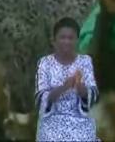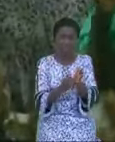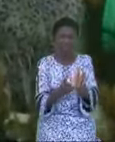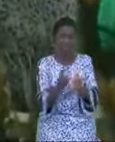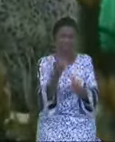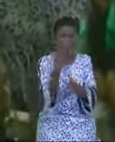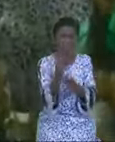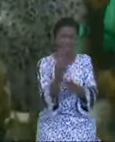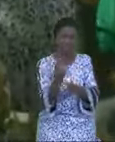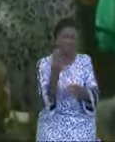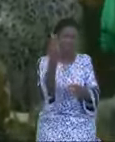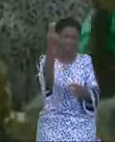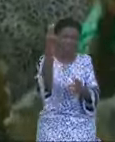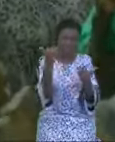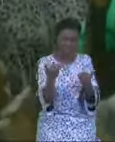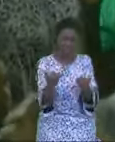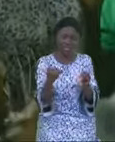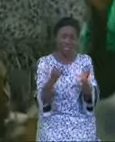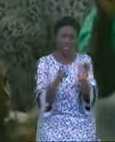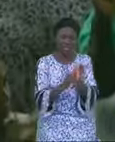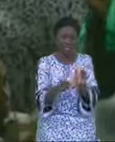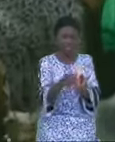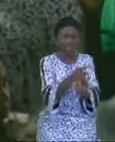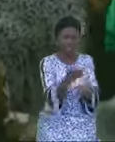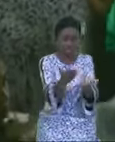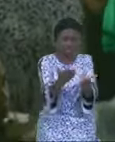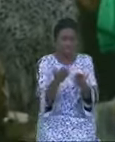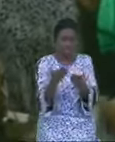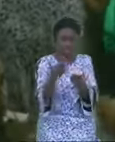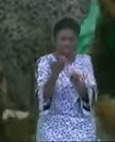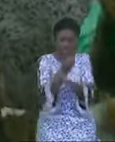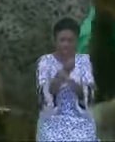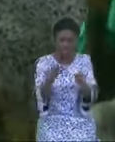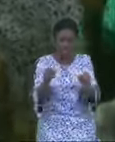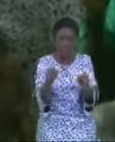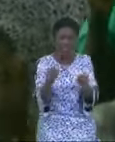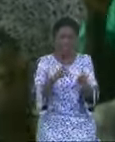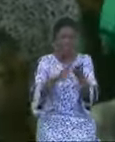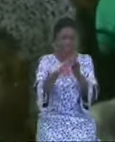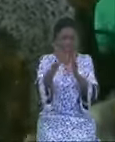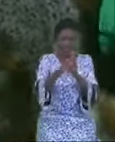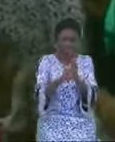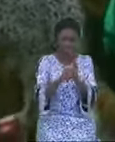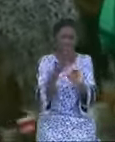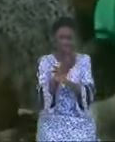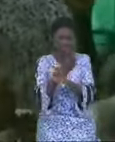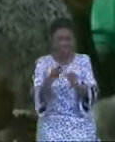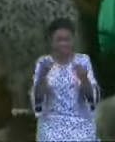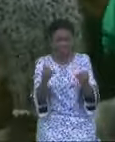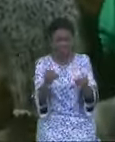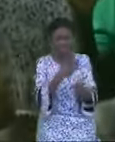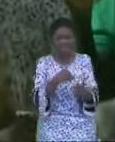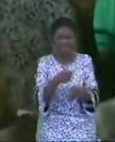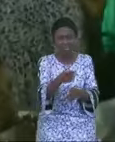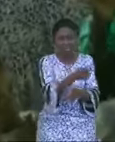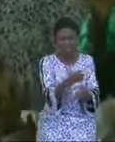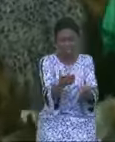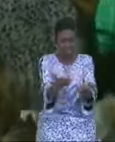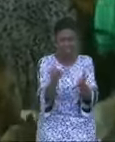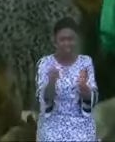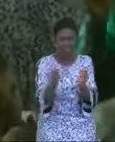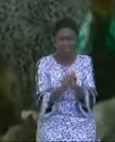qu'ils veulent le salut maintenant il veut ton pardon il veut ta liberté maintenant elle veut cette vie